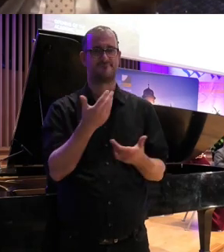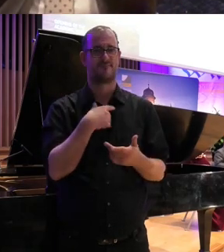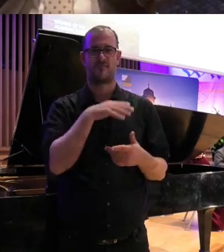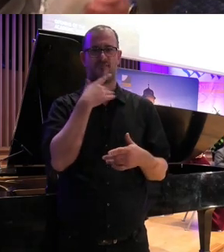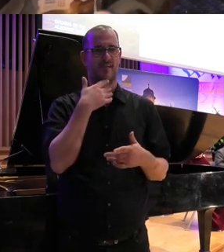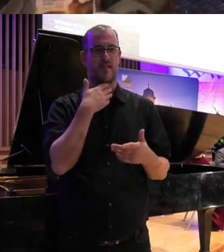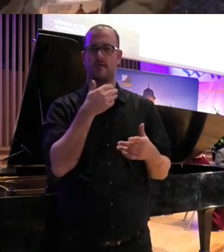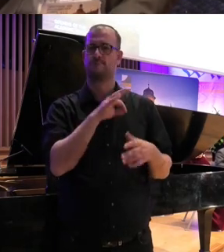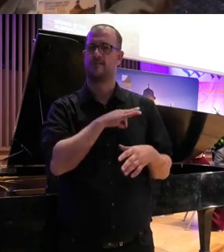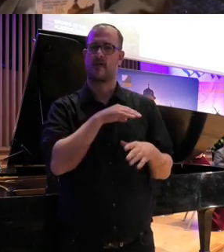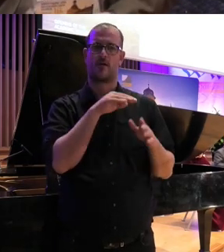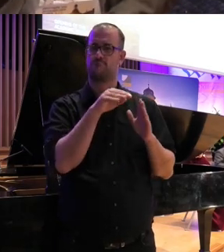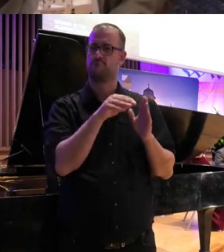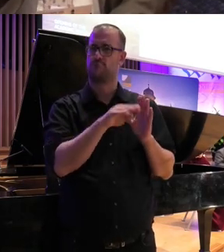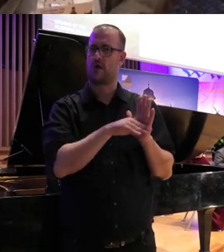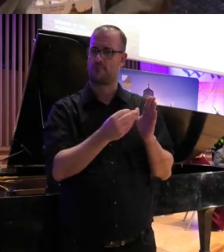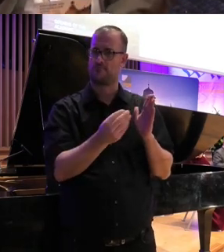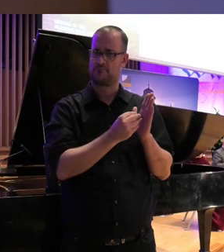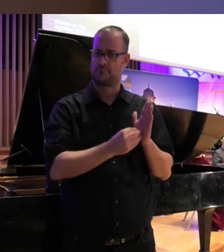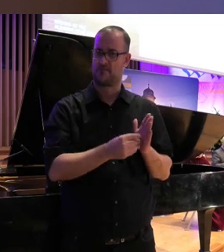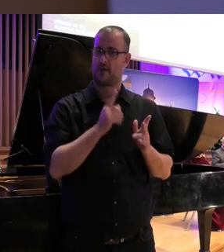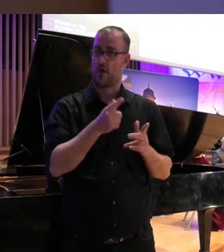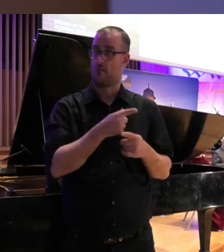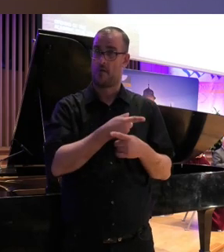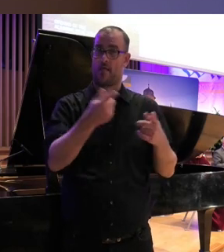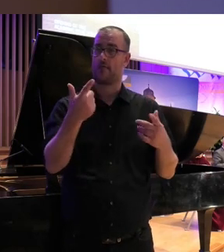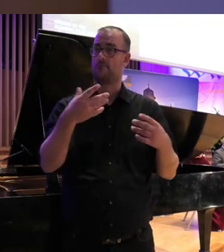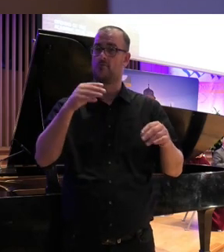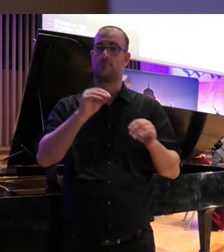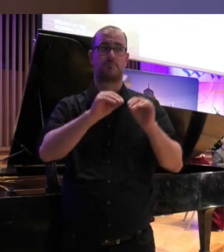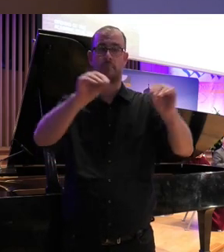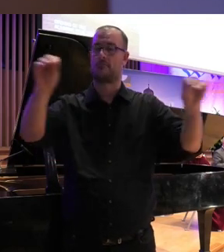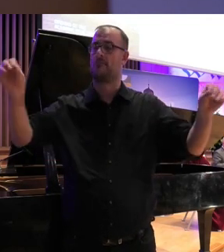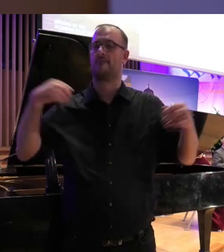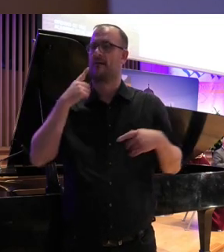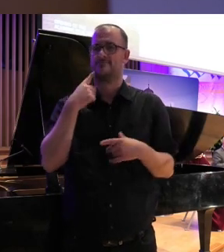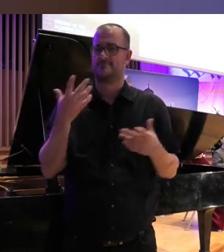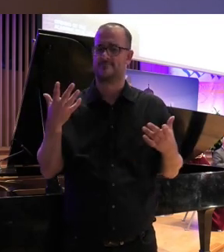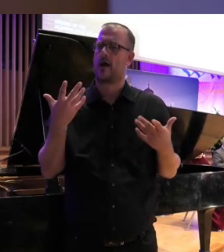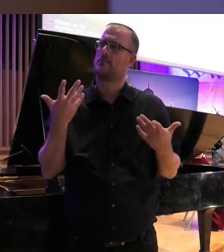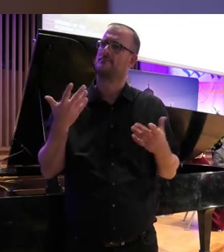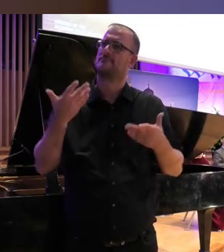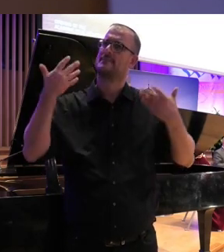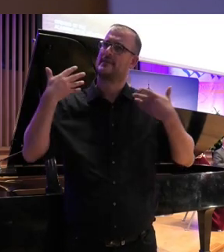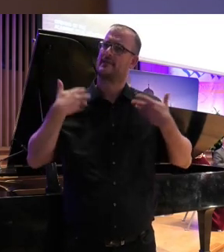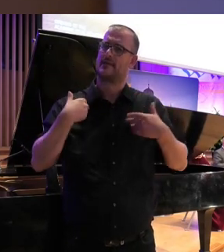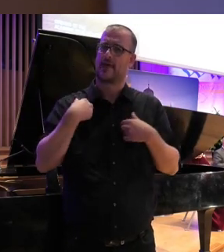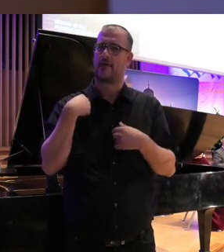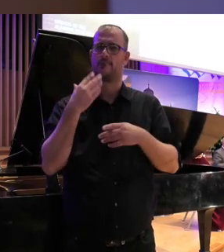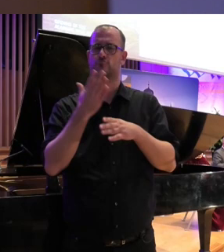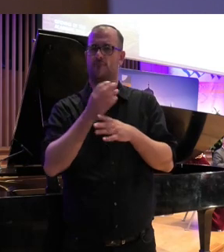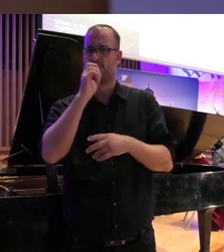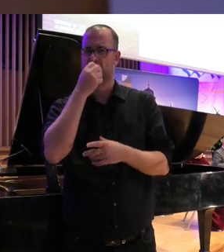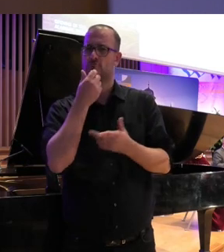FDP-Parteiprogrammen auf, wenn ich das hier eine Runde mal sagen darf. Ich weiß nicht, ob er sich verbreitet hat über diesen Kreis hinaus. Aber dahinter steckt etwas, was ich eben versucht habe